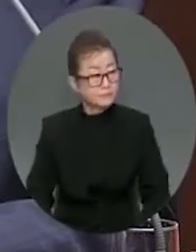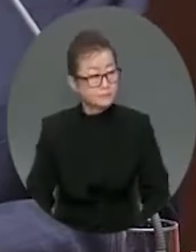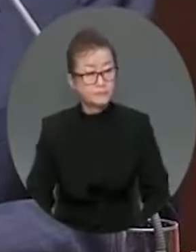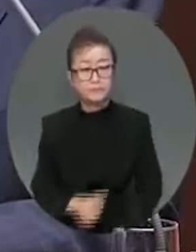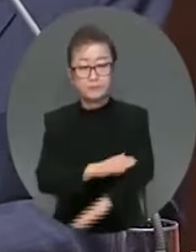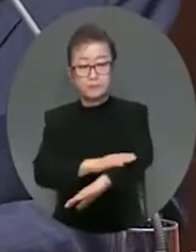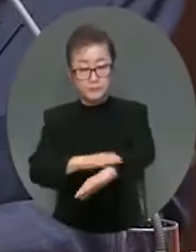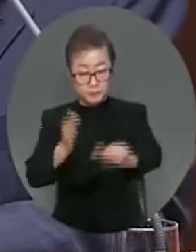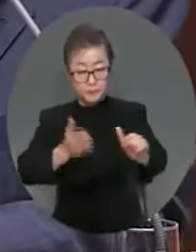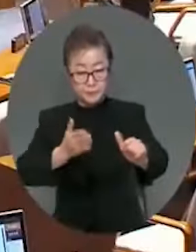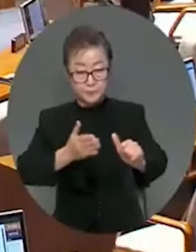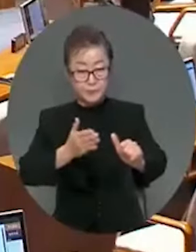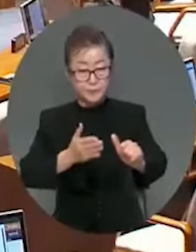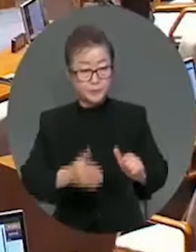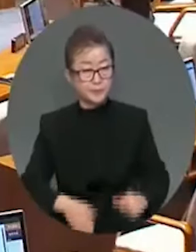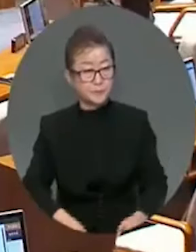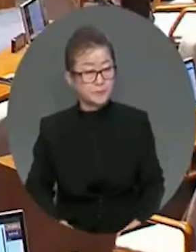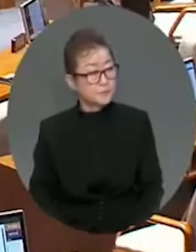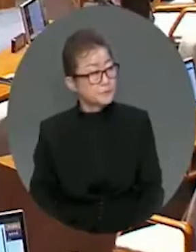부탁합니다.